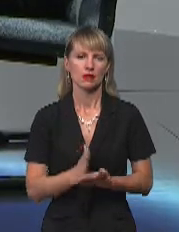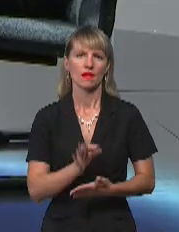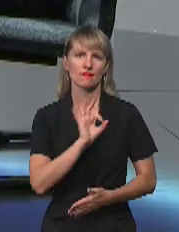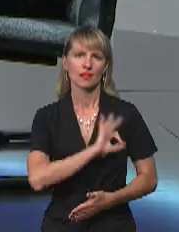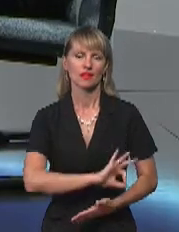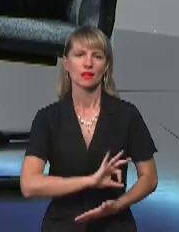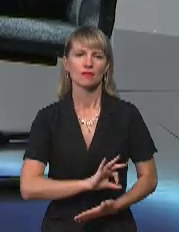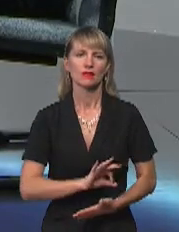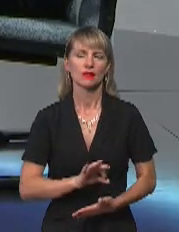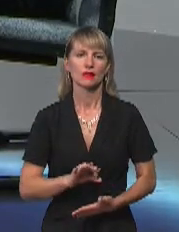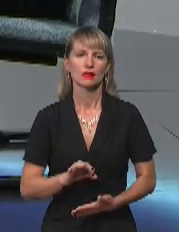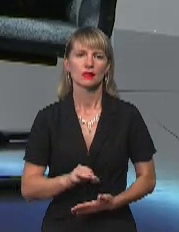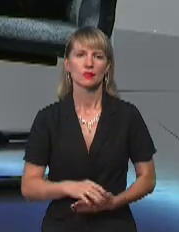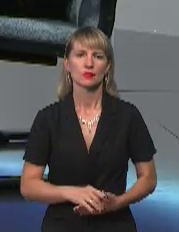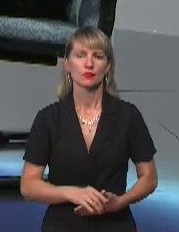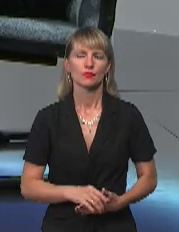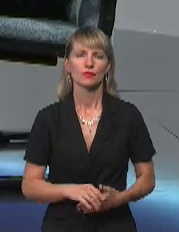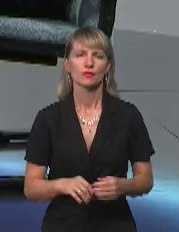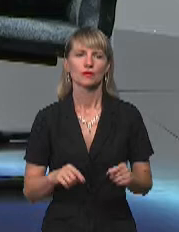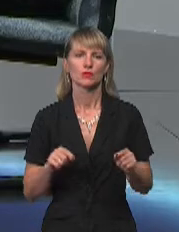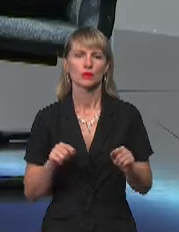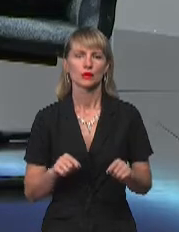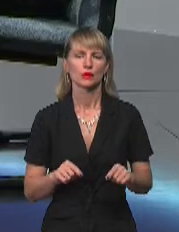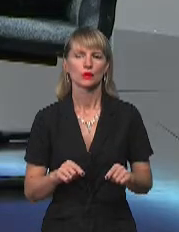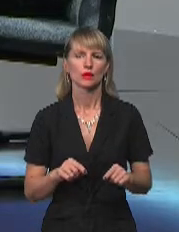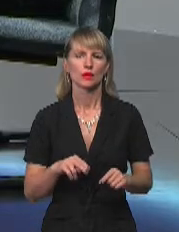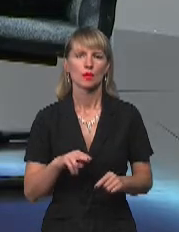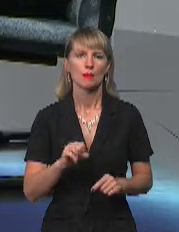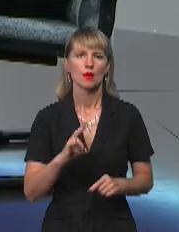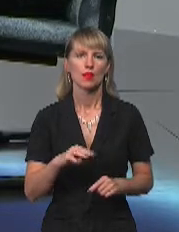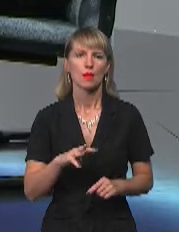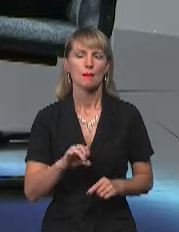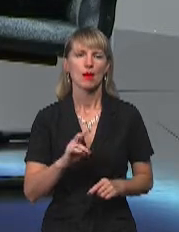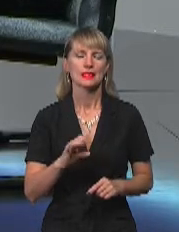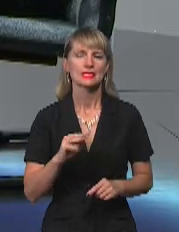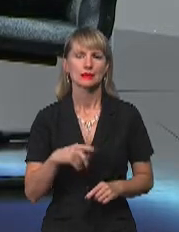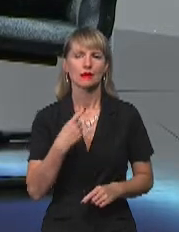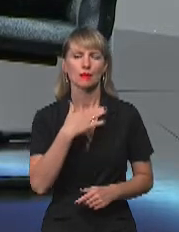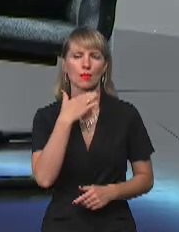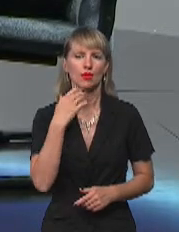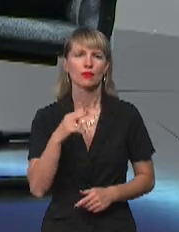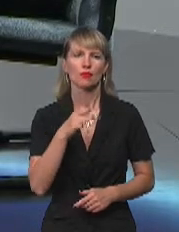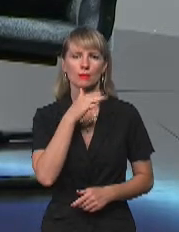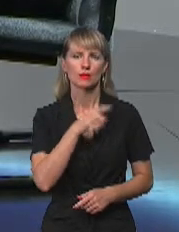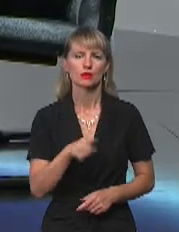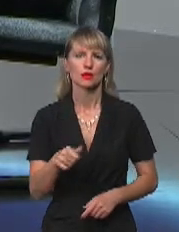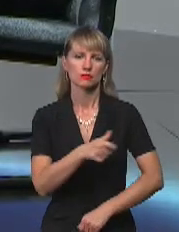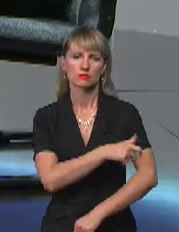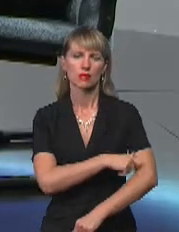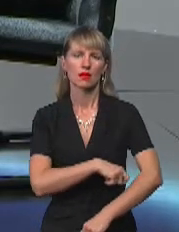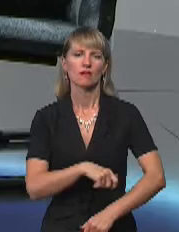Пане Анатолій, тут вже пан Максим багато казав про бійців Нацгвардії під час патрулювання. У мене таке